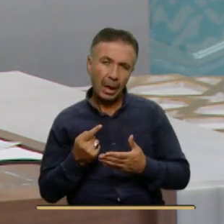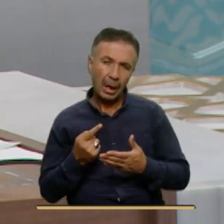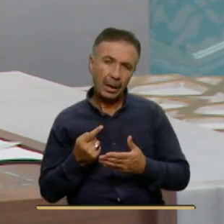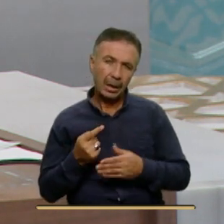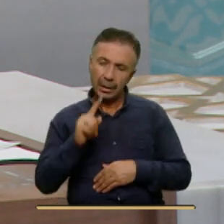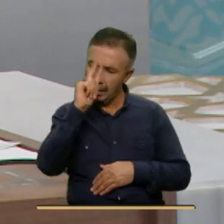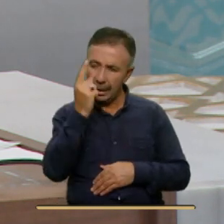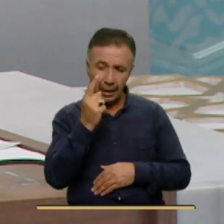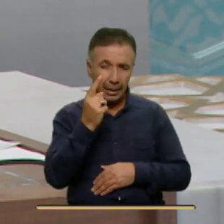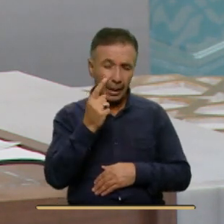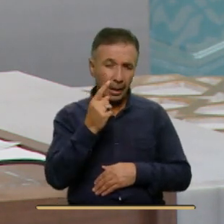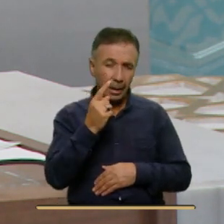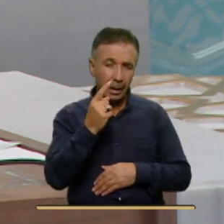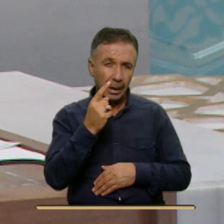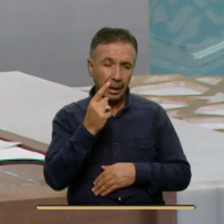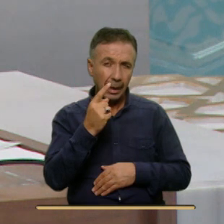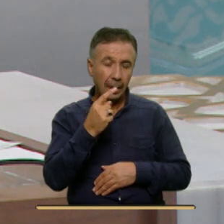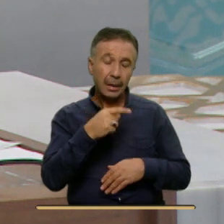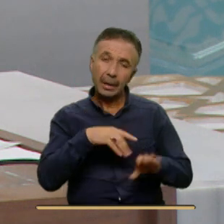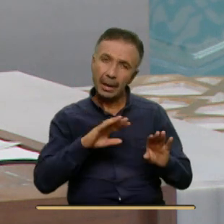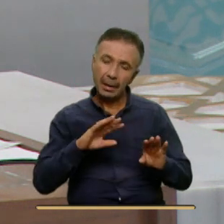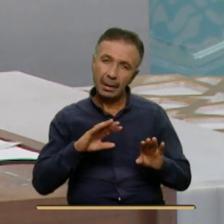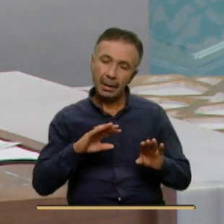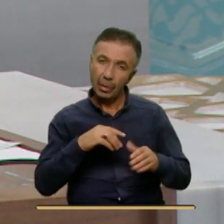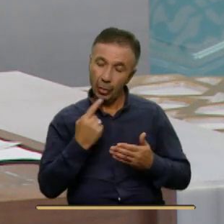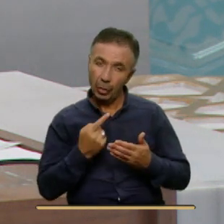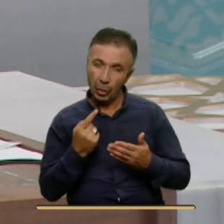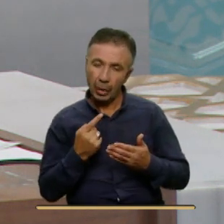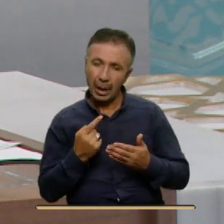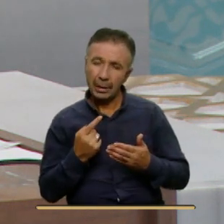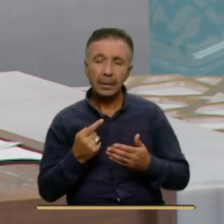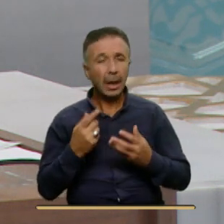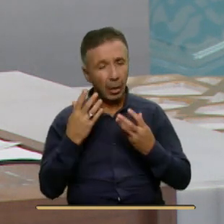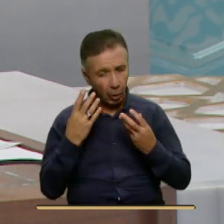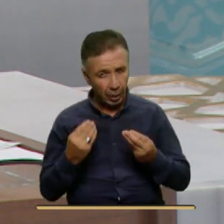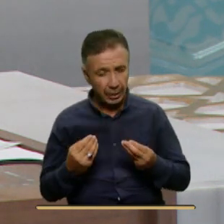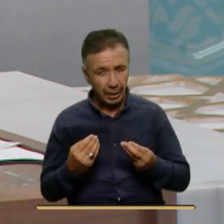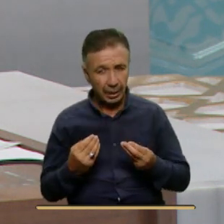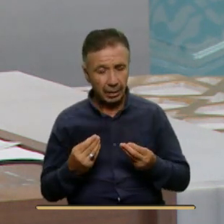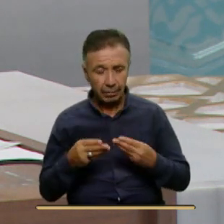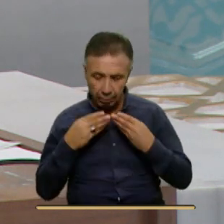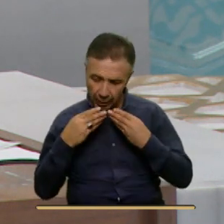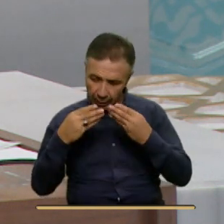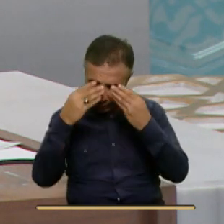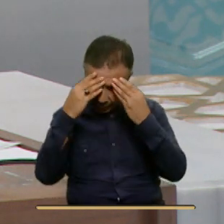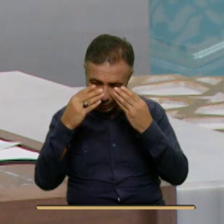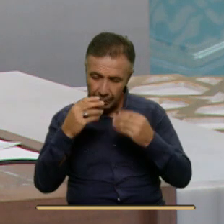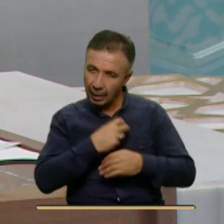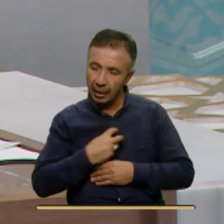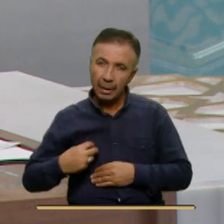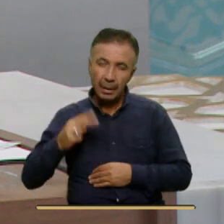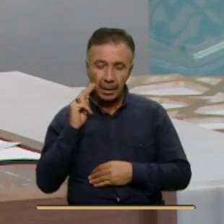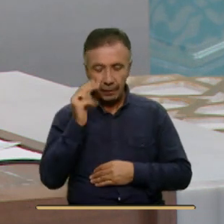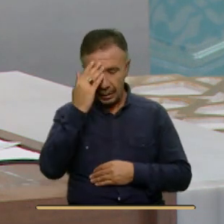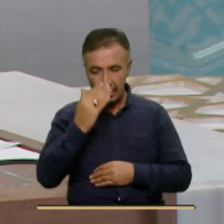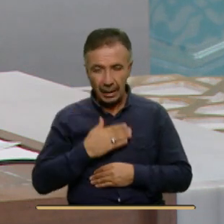sünneti seniye değil, haşa. Kur'an bizim kitabullah, kelamullah'tır, baş tacıdır. Efendimiz sallallahu